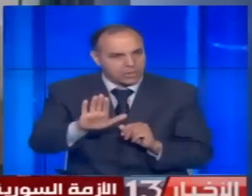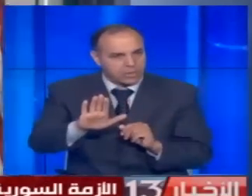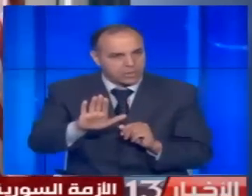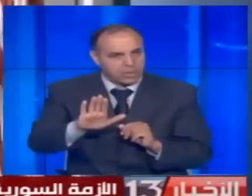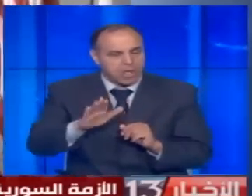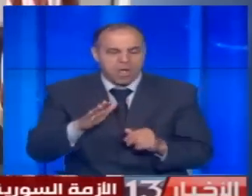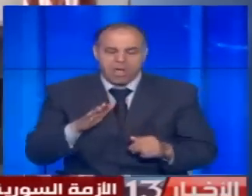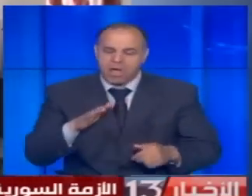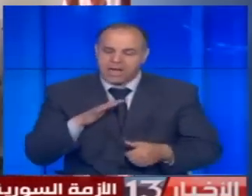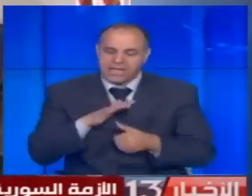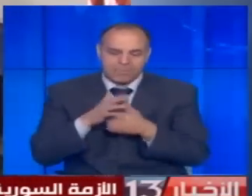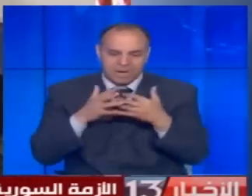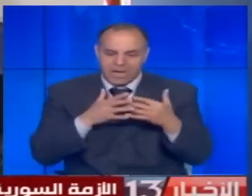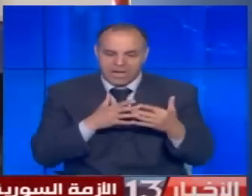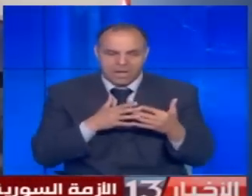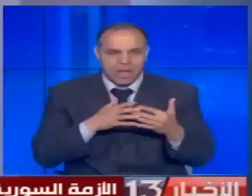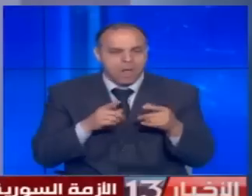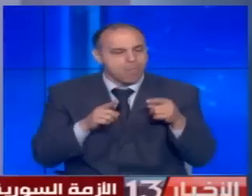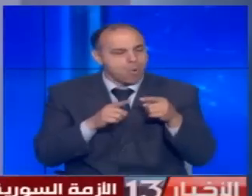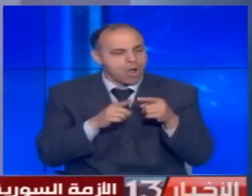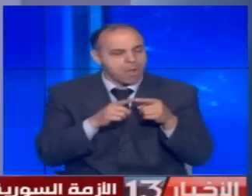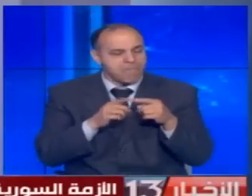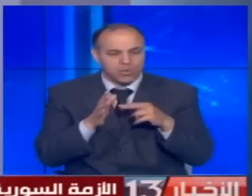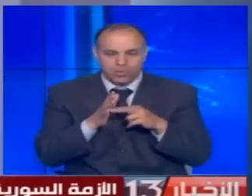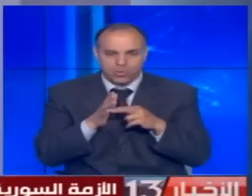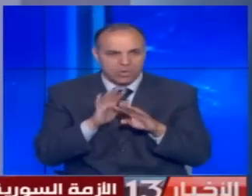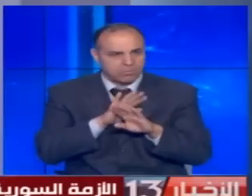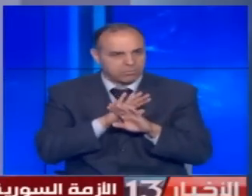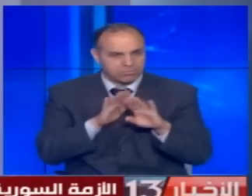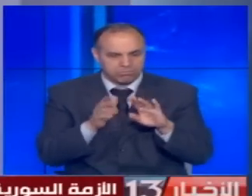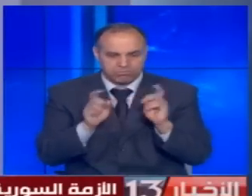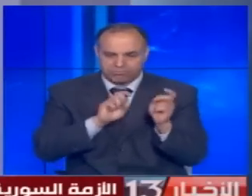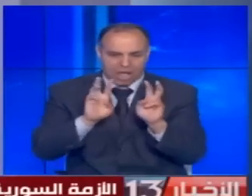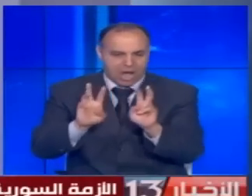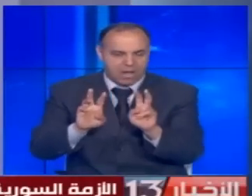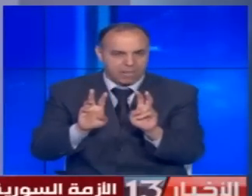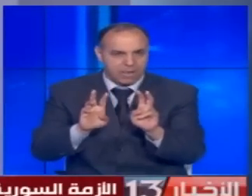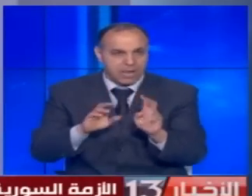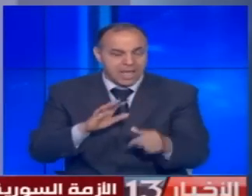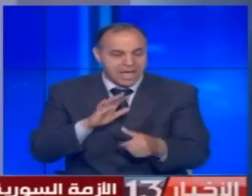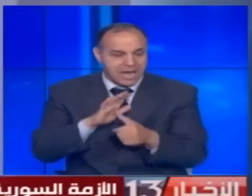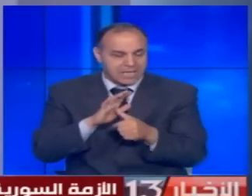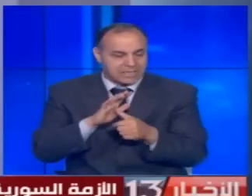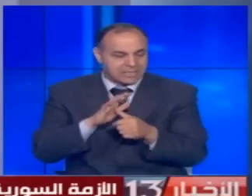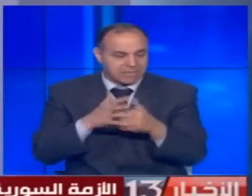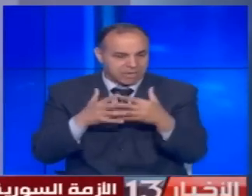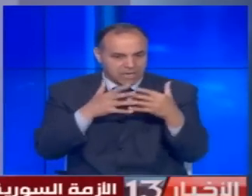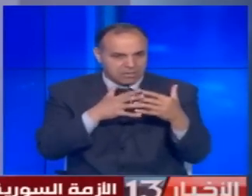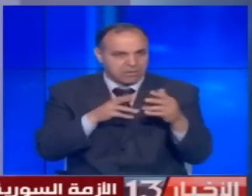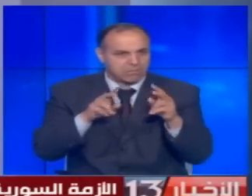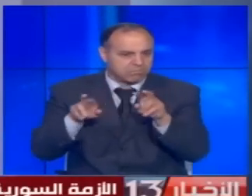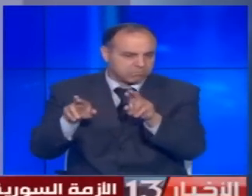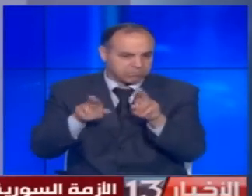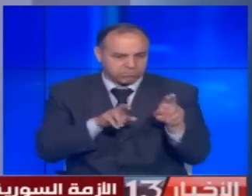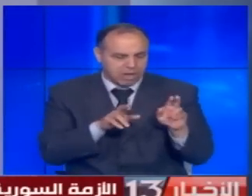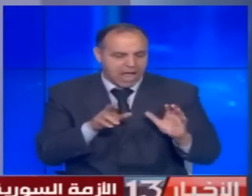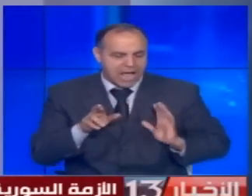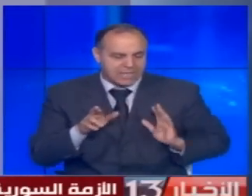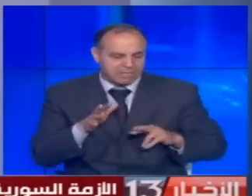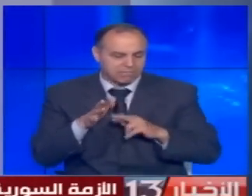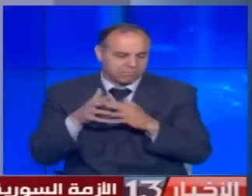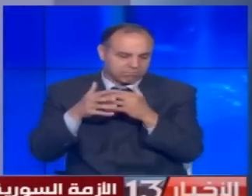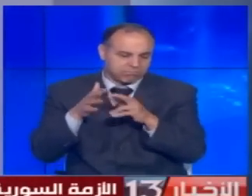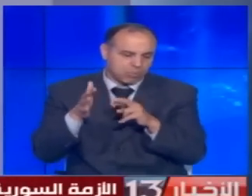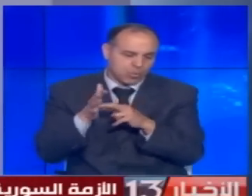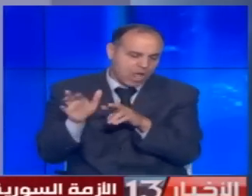البيت الابيض ان المهمه الامريكيه في سوريا لم تتغير وان رايس تراب عازم على عوده القوات الامريكيه من